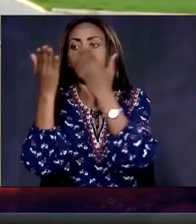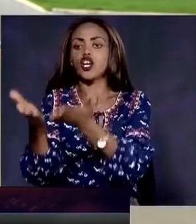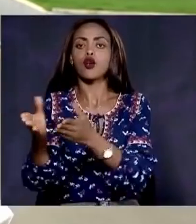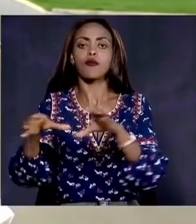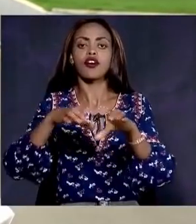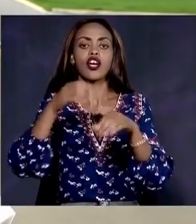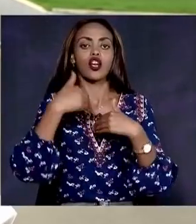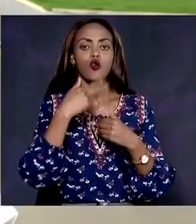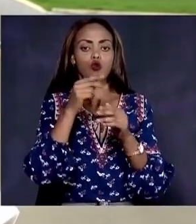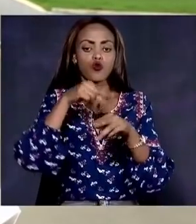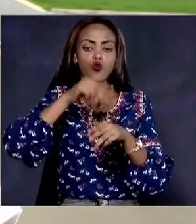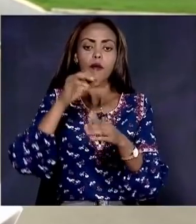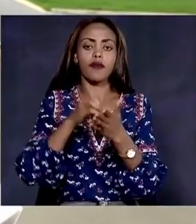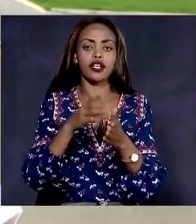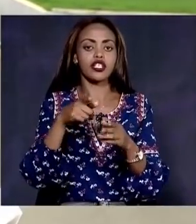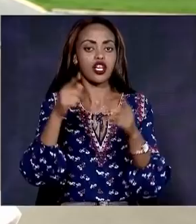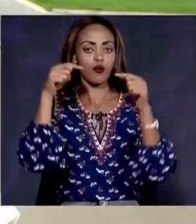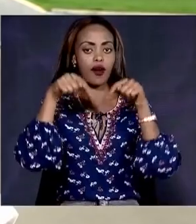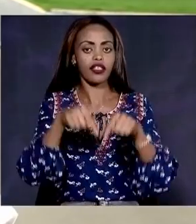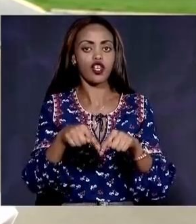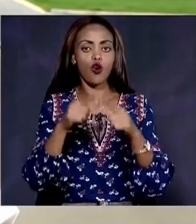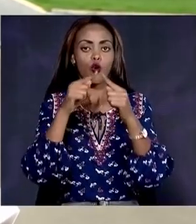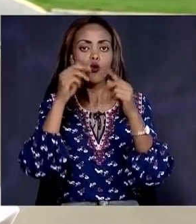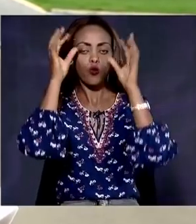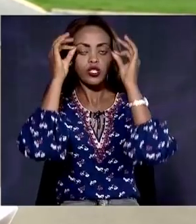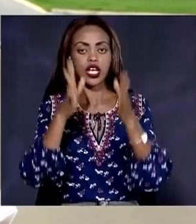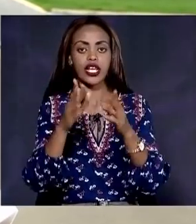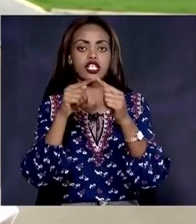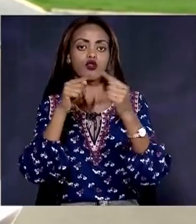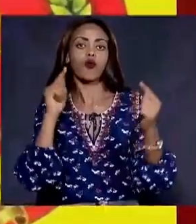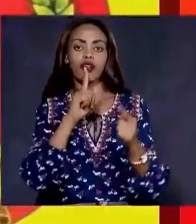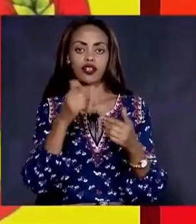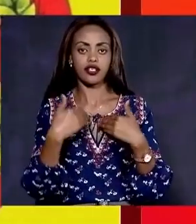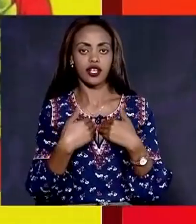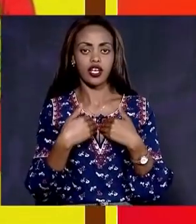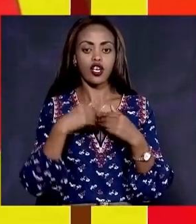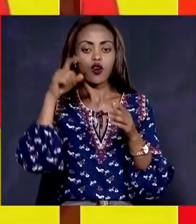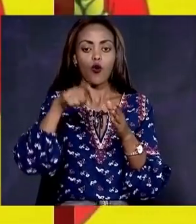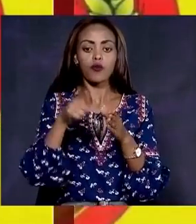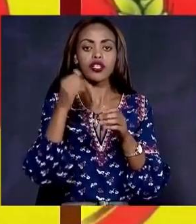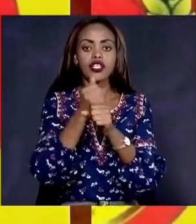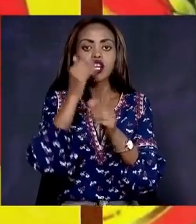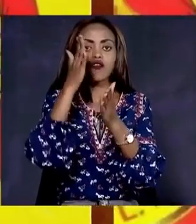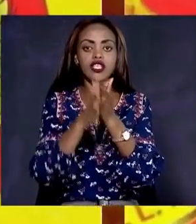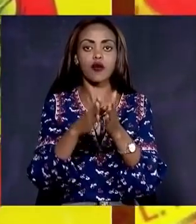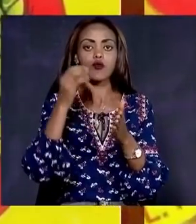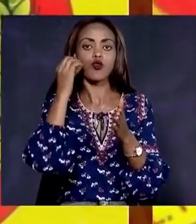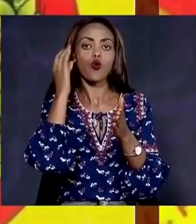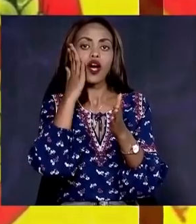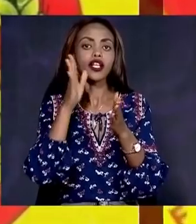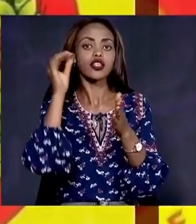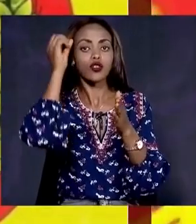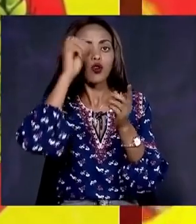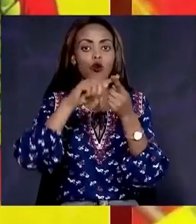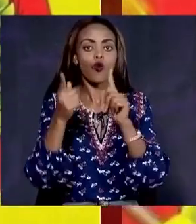ጽኑዕ መርገፂ ሒዝና ኢና ነዚ ናይ ሎም መዓንቲ ውሳነ ሓሳብ ዝቐረበ ዝተቃወምና እዮ። ኮሚቴ ፈጻሚ ስራሕ ህወሓት ብወገኑ